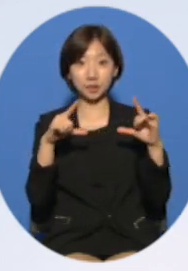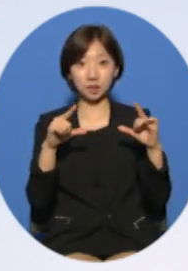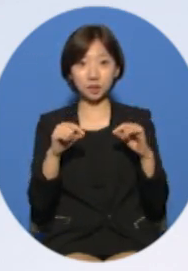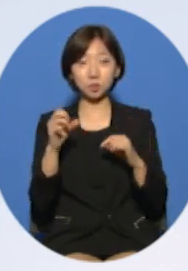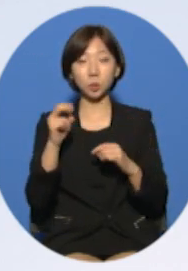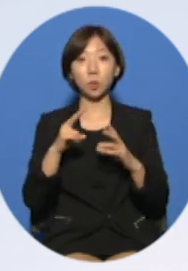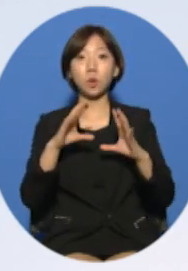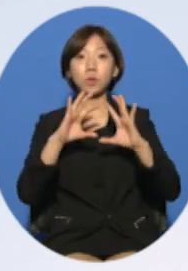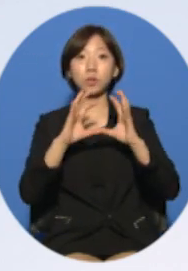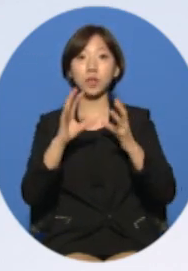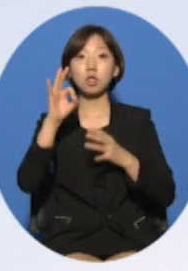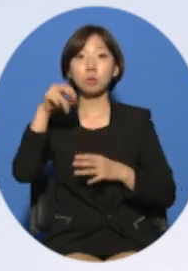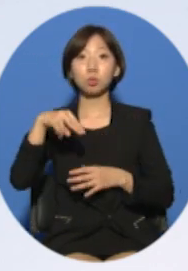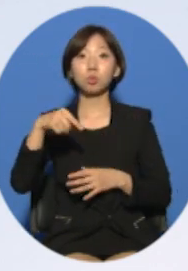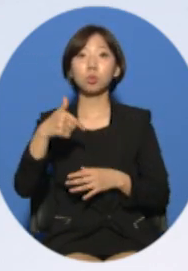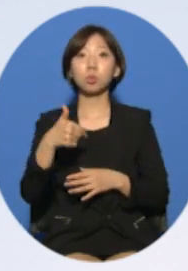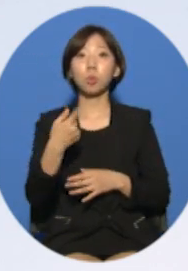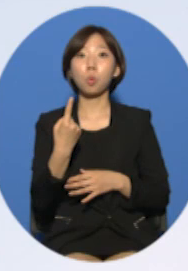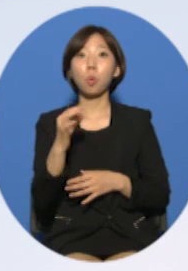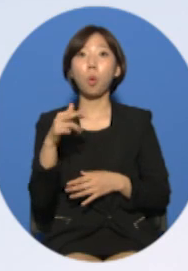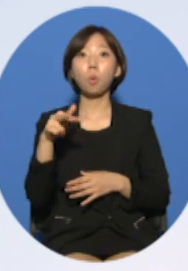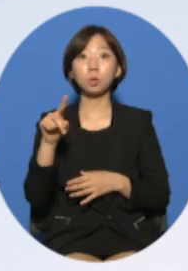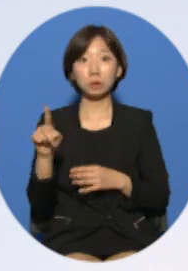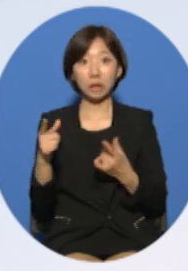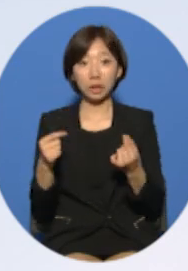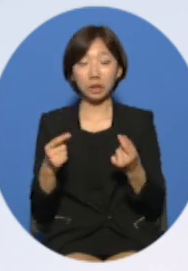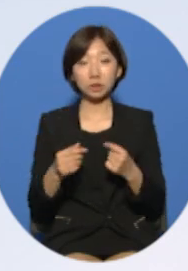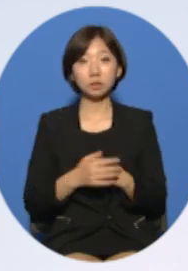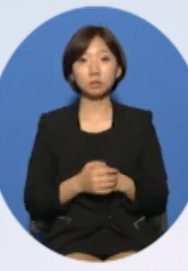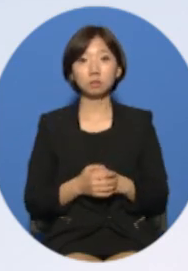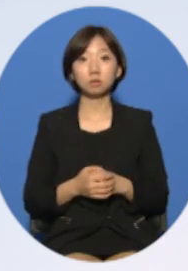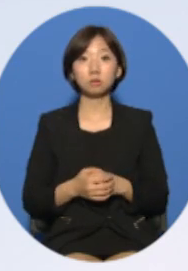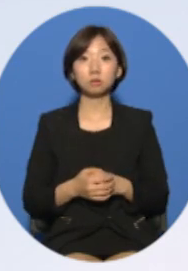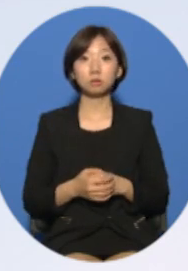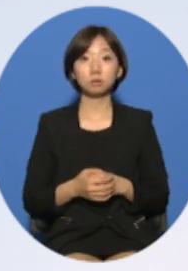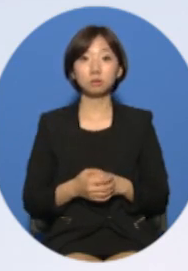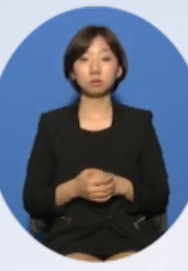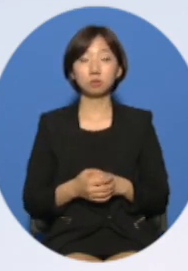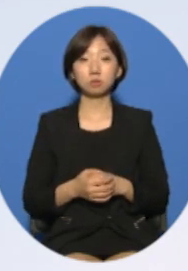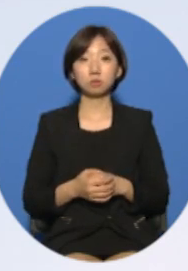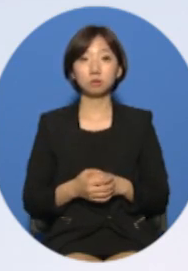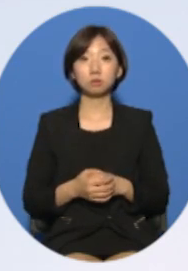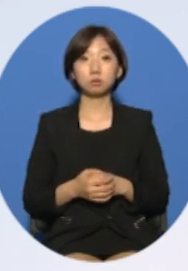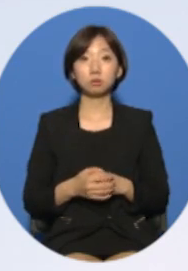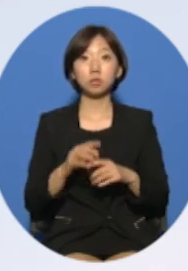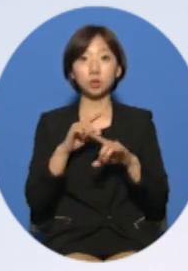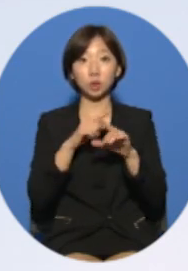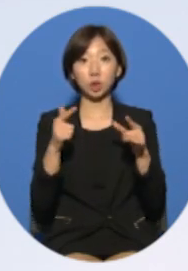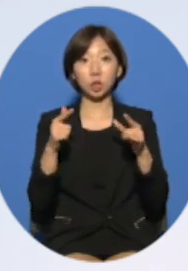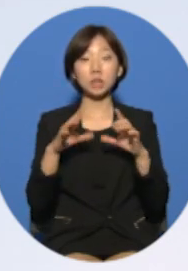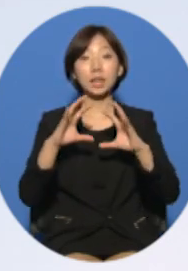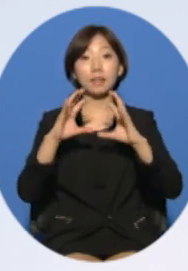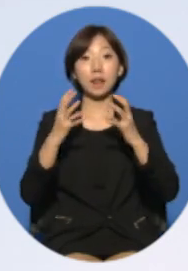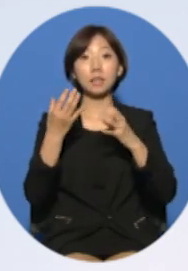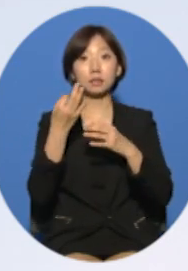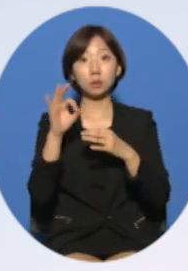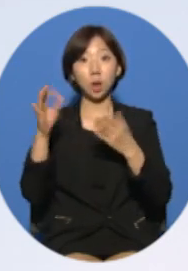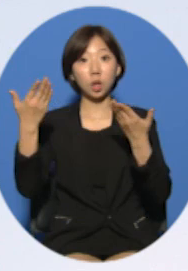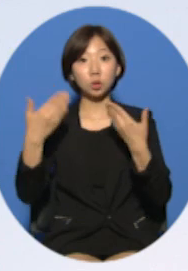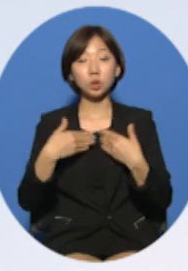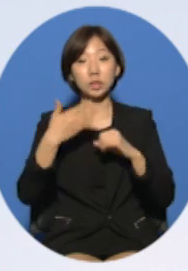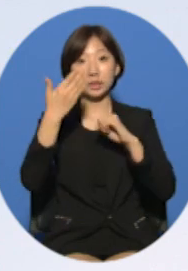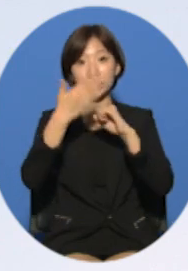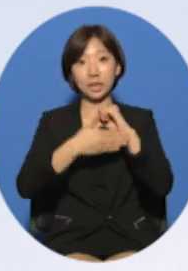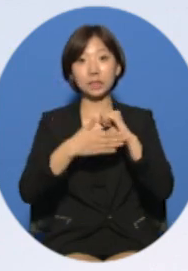유공자증도 되고 네. 뭐 여러 가지 많이 있습니다. 정리해 보면 주민등록증, 여권, 운전면허증, 공무원증, 국가 유공자증, 또